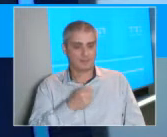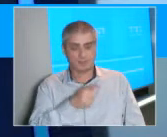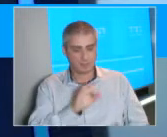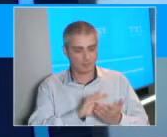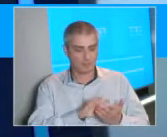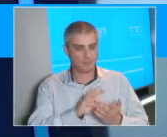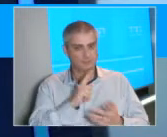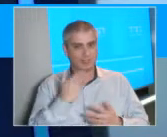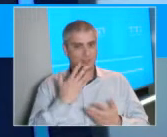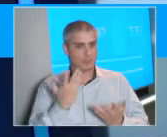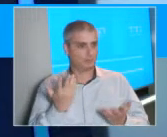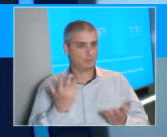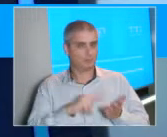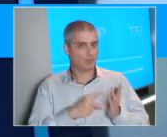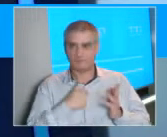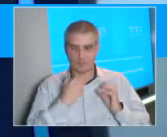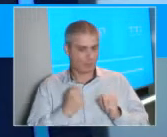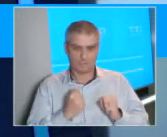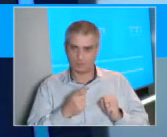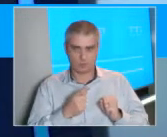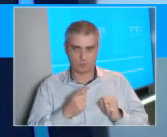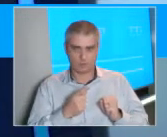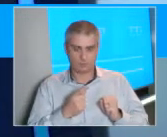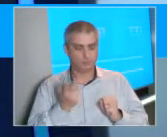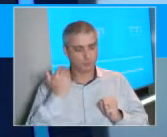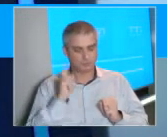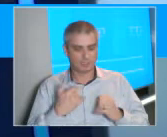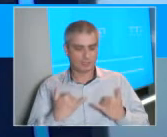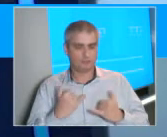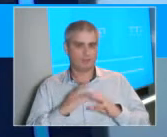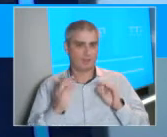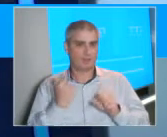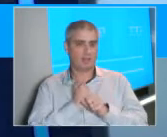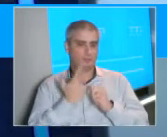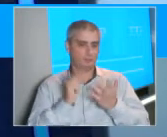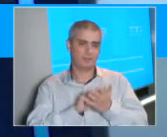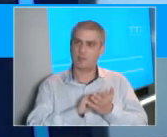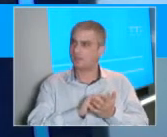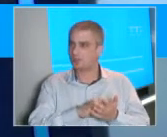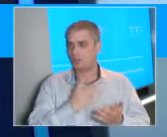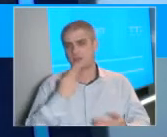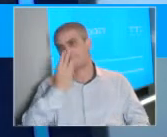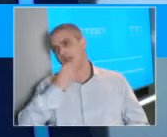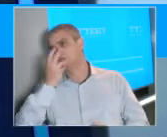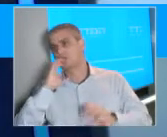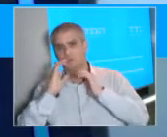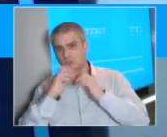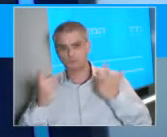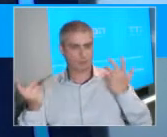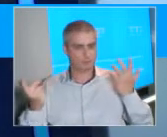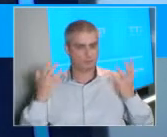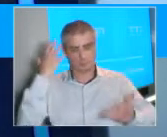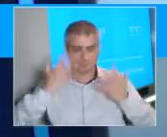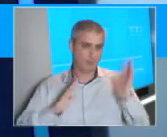הנקודות שבהן צריכה להיות תוכנית מגירה, אבל אני גם לא בטוח, רואי, שנכון היה עכשיו להתחיל לעשות מסיבות עיתונאים והצהרות לתקשורת ולהכניס את כולם